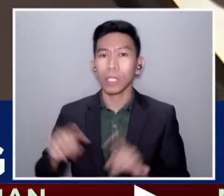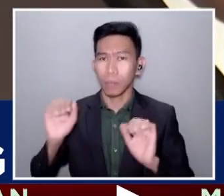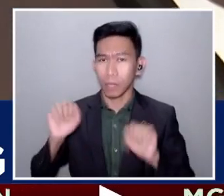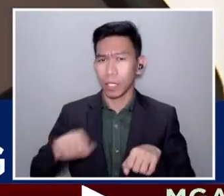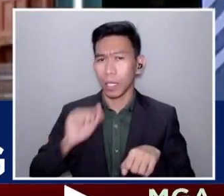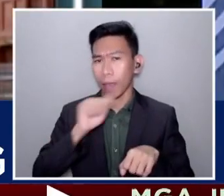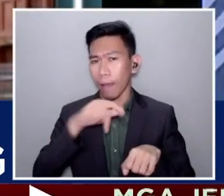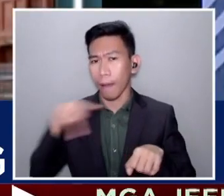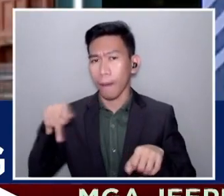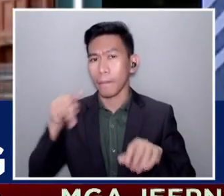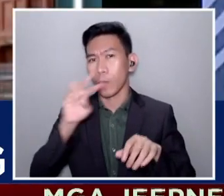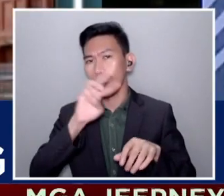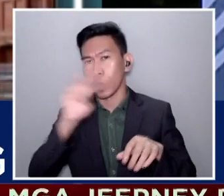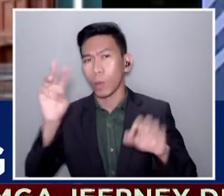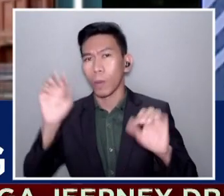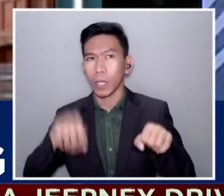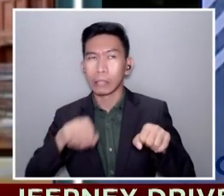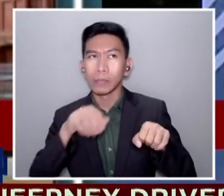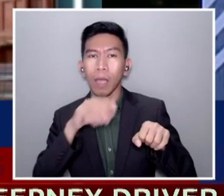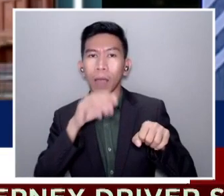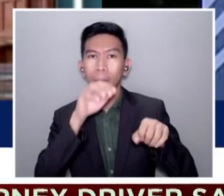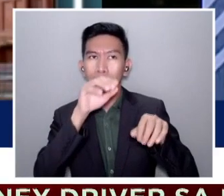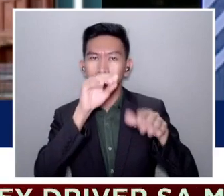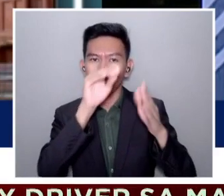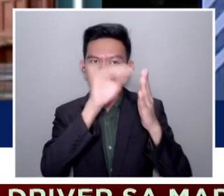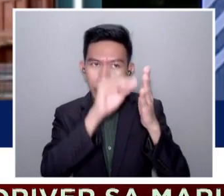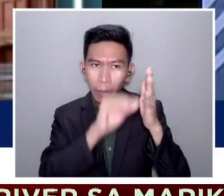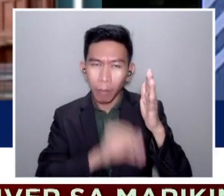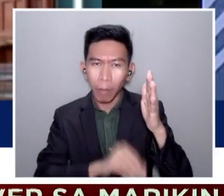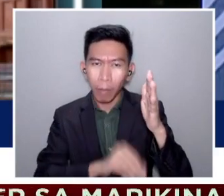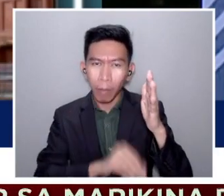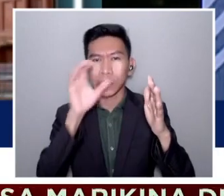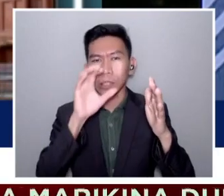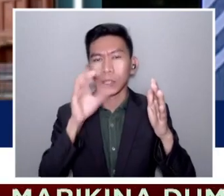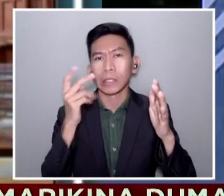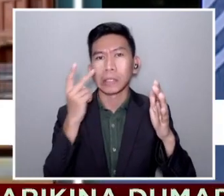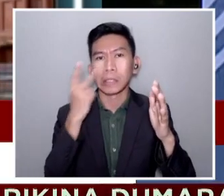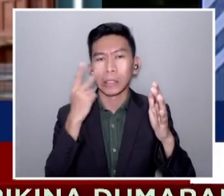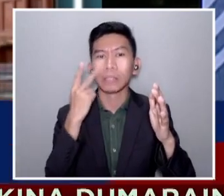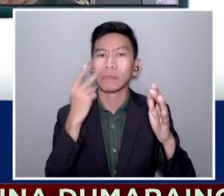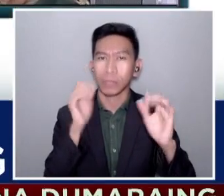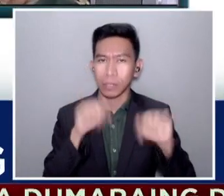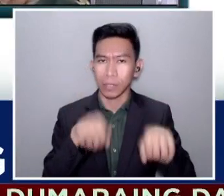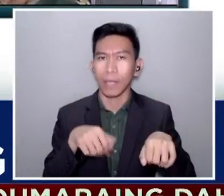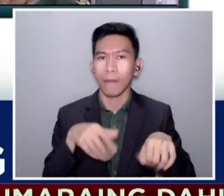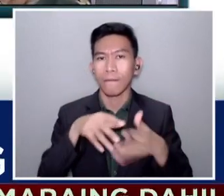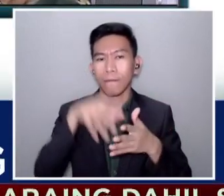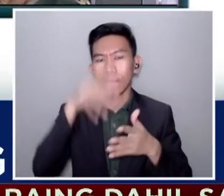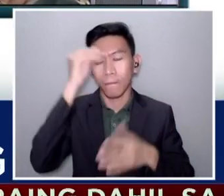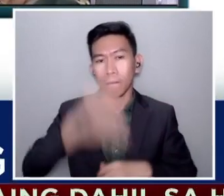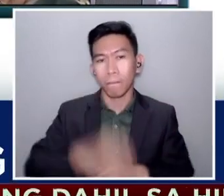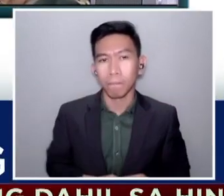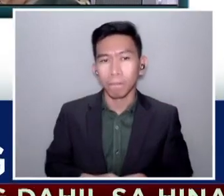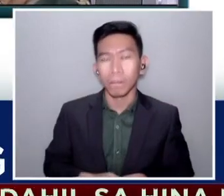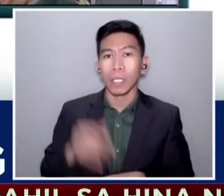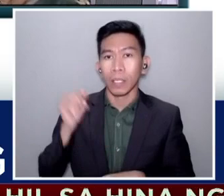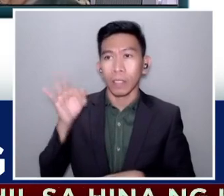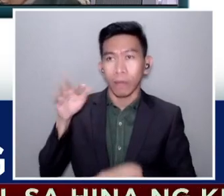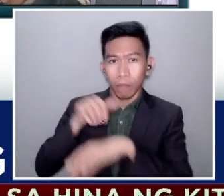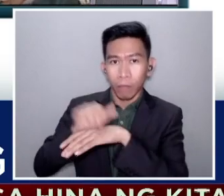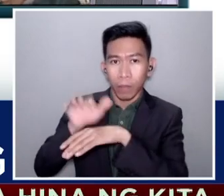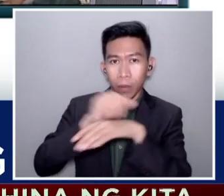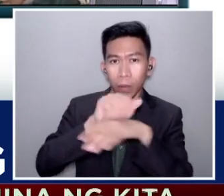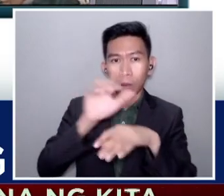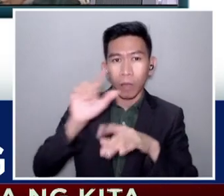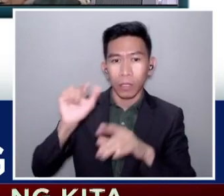local COMELEC. Mapupoliticize po kasi kapag pinadistribute natin sa barangay o sa LGUs, we would like to target 100%.